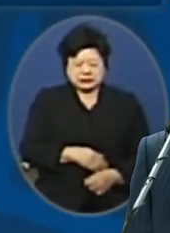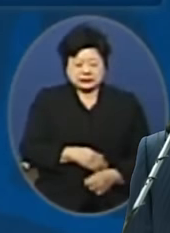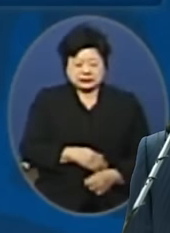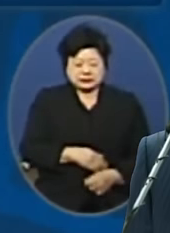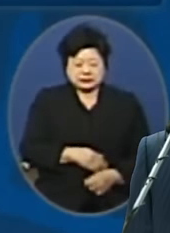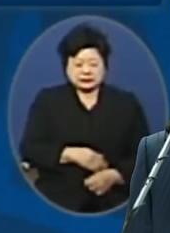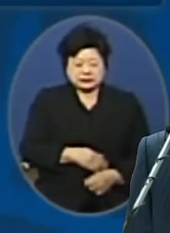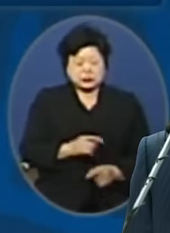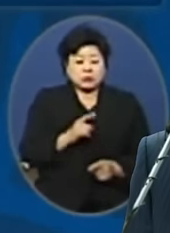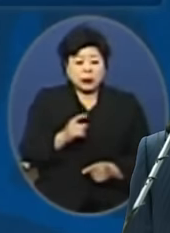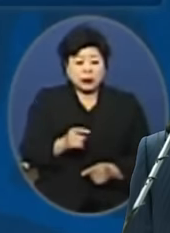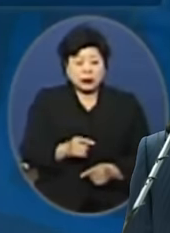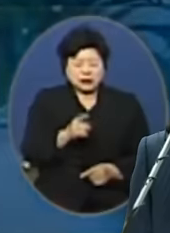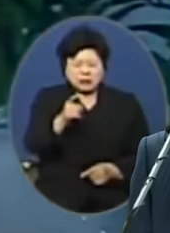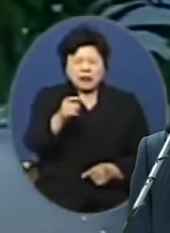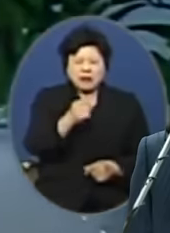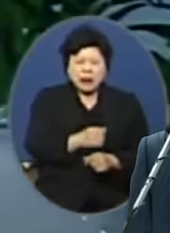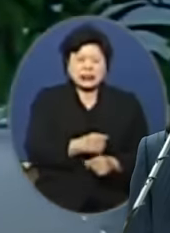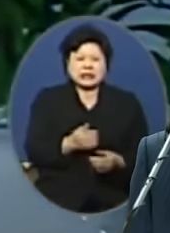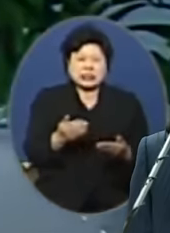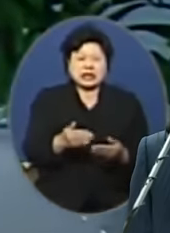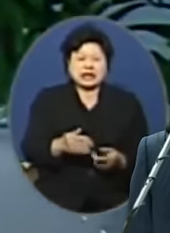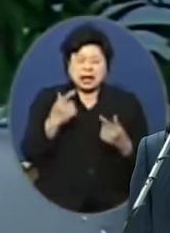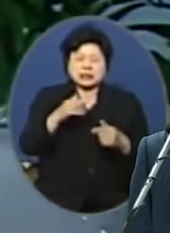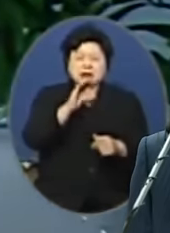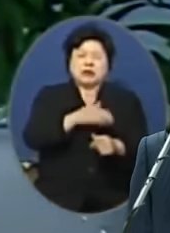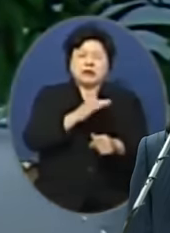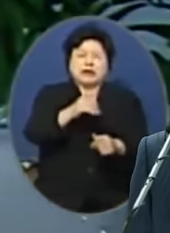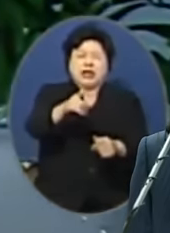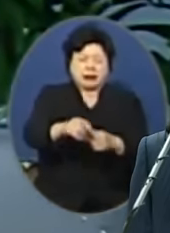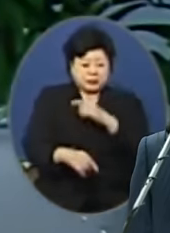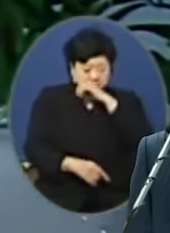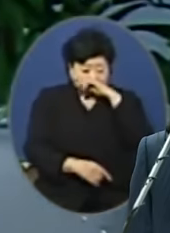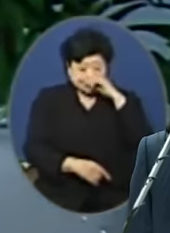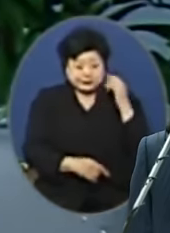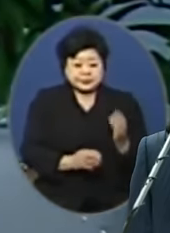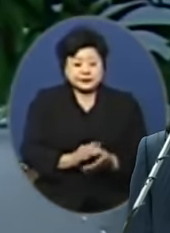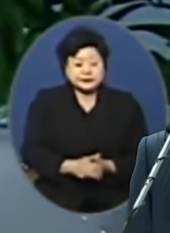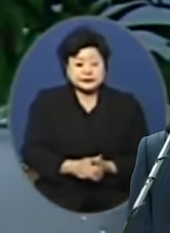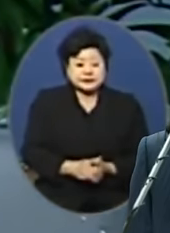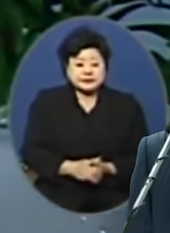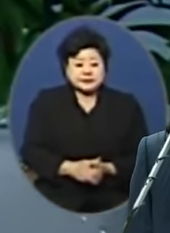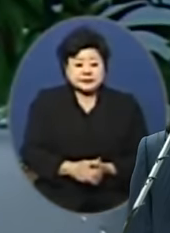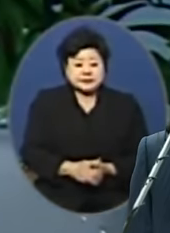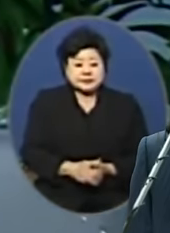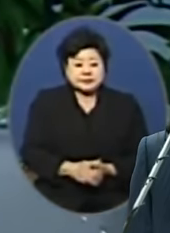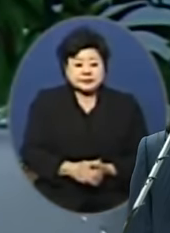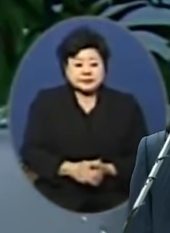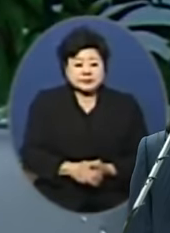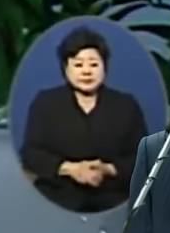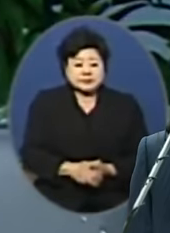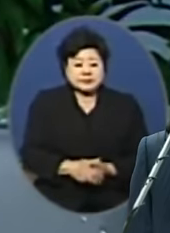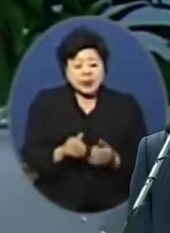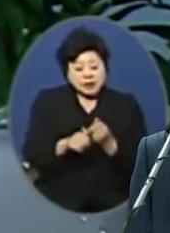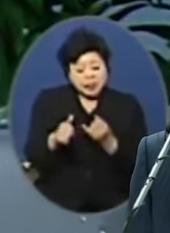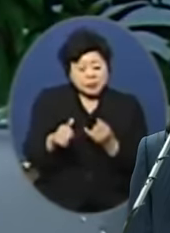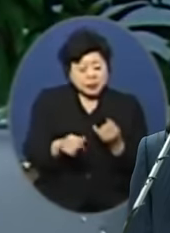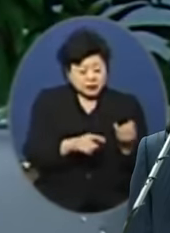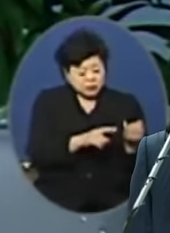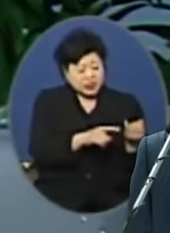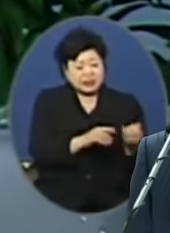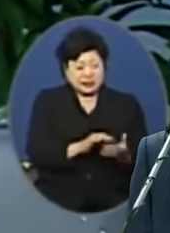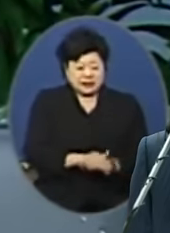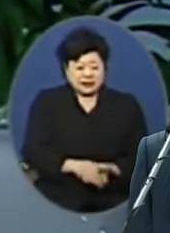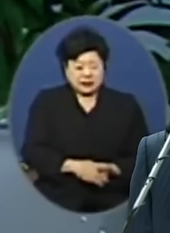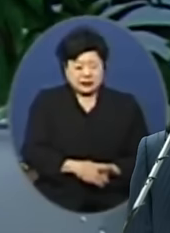아주 평범한 말이죠. 그러나 듣는 사람은 깊은 상처를 받습니다. 누가 여러분 남편이 와가지고서